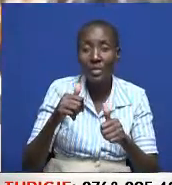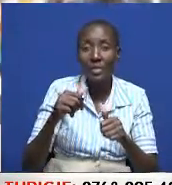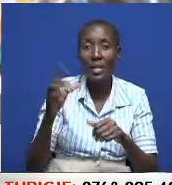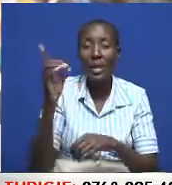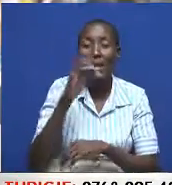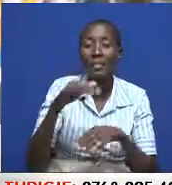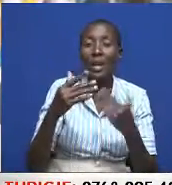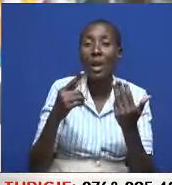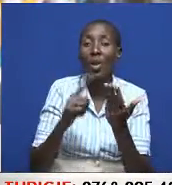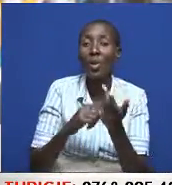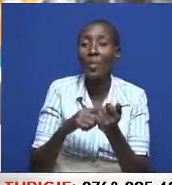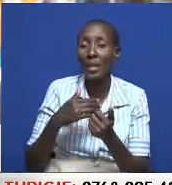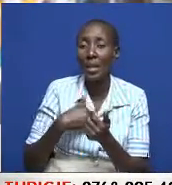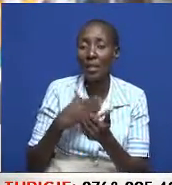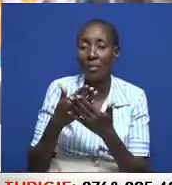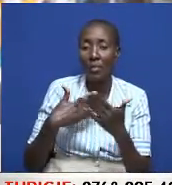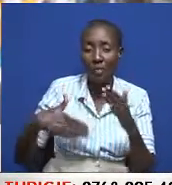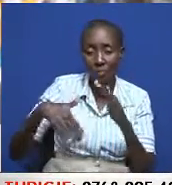kufurushwa?